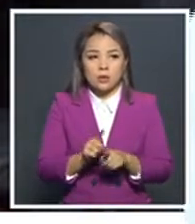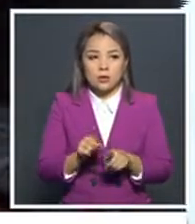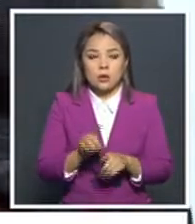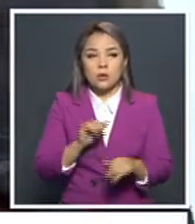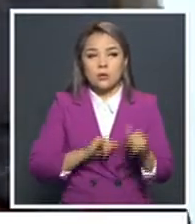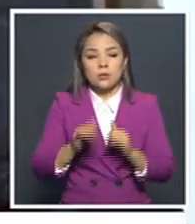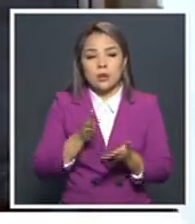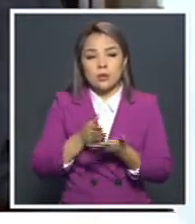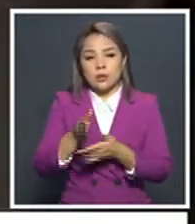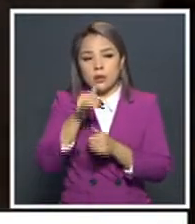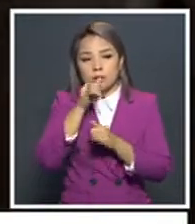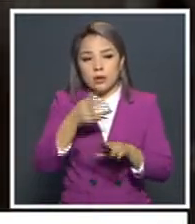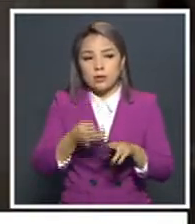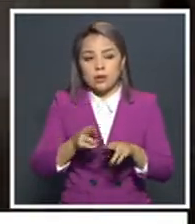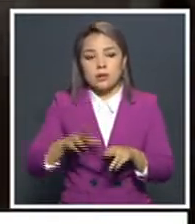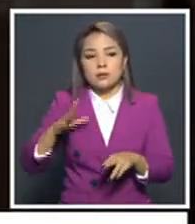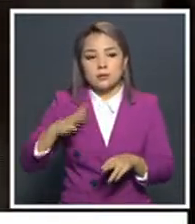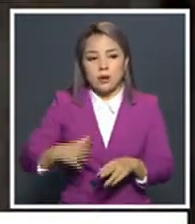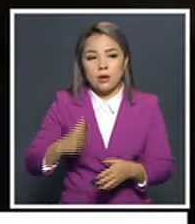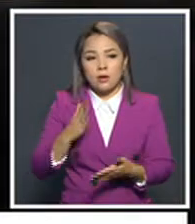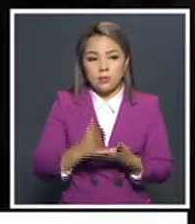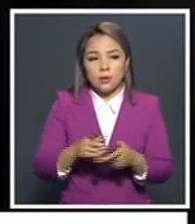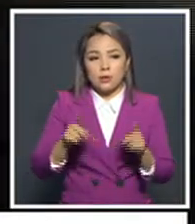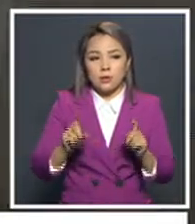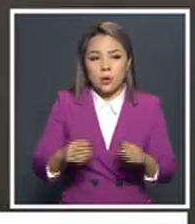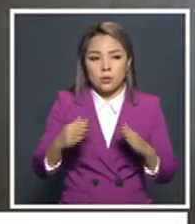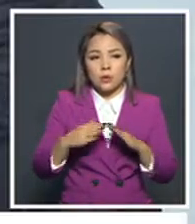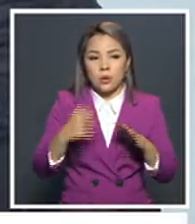барар жеріміз болмағандықтан амалсыз шыдап отырмыз дейді.